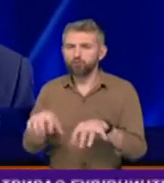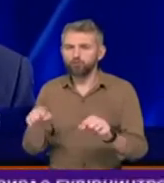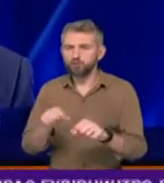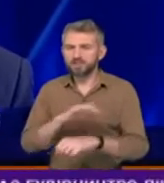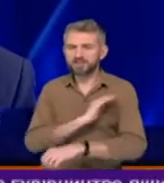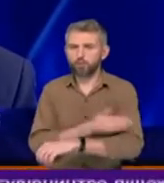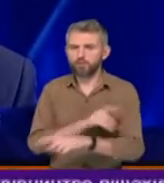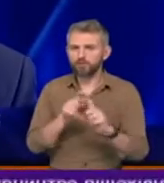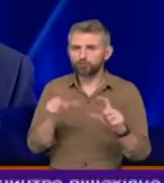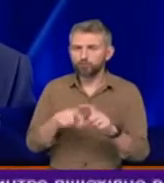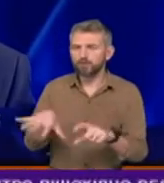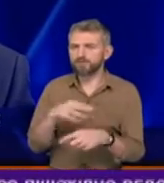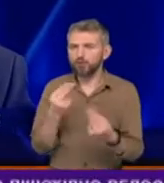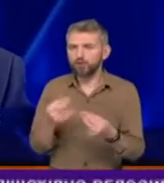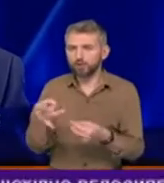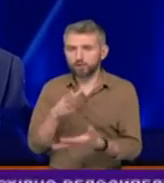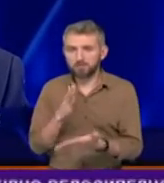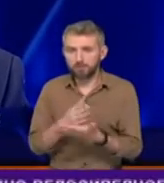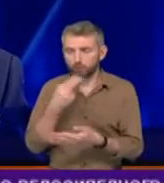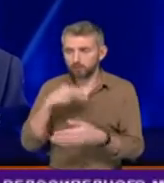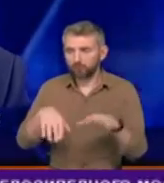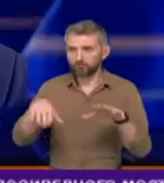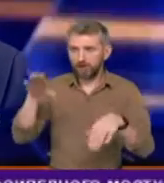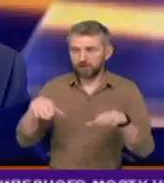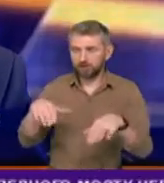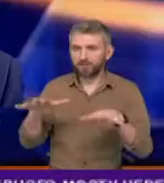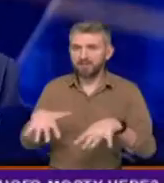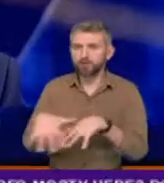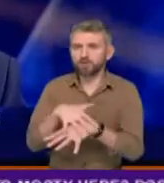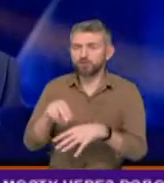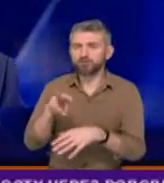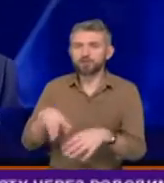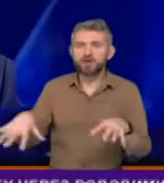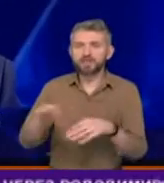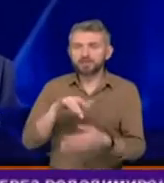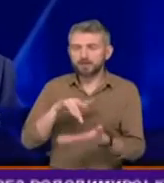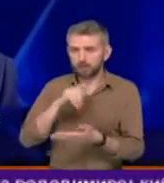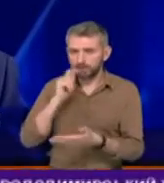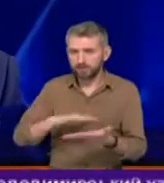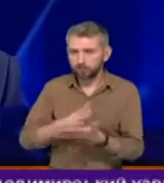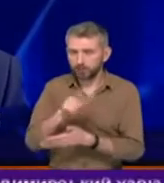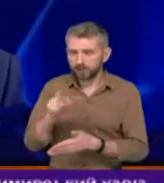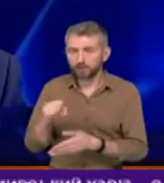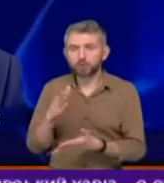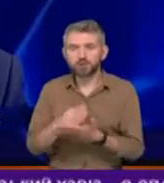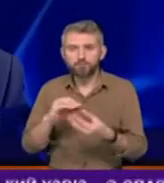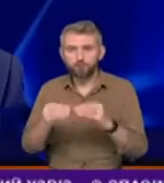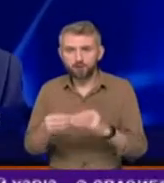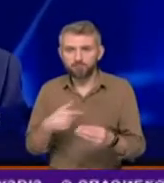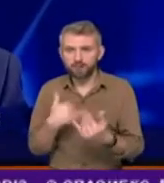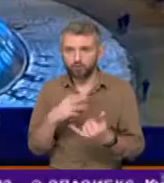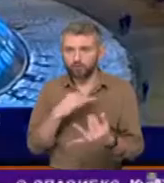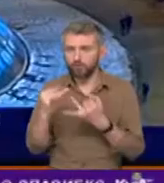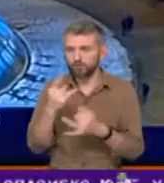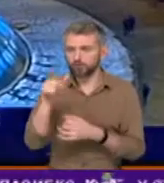контролюють всі гроші регіону, вони мають кращі рейтинги місцевого населення, ніж усі децентральні українські політики. І от тут є проблема. От я сьогодні буквально говорив